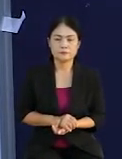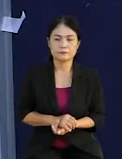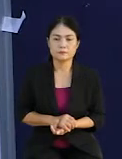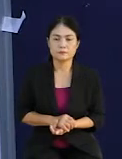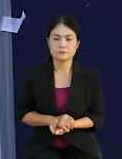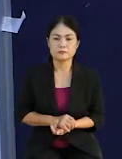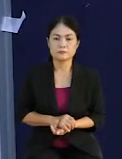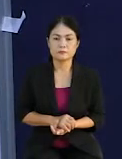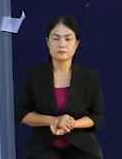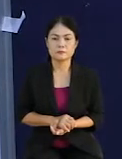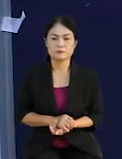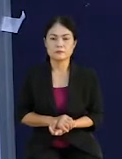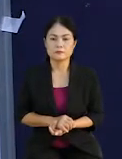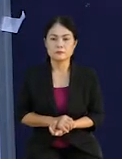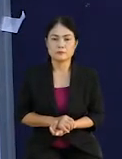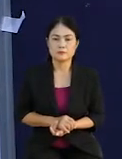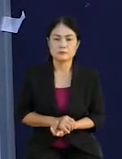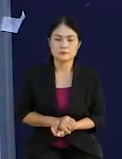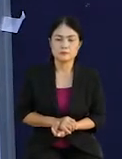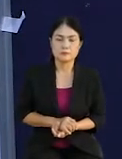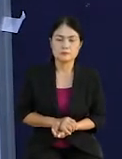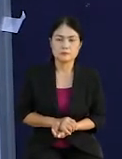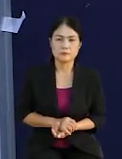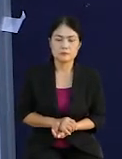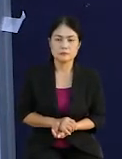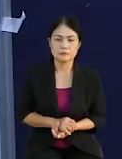nơi đó đại